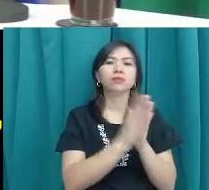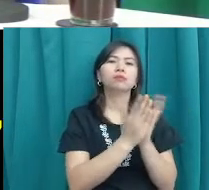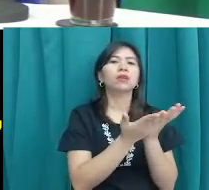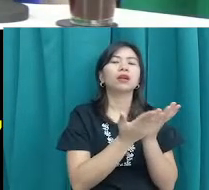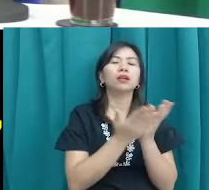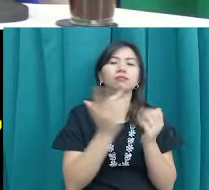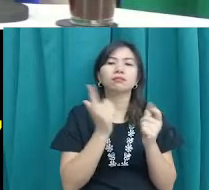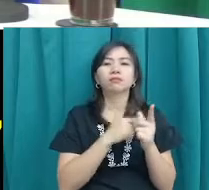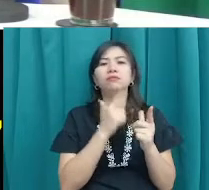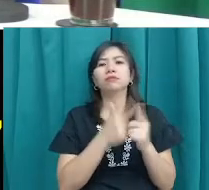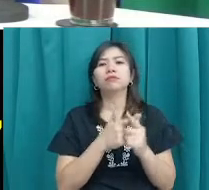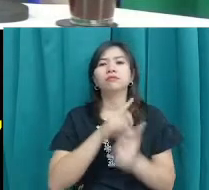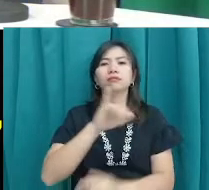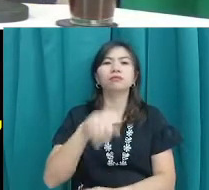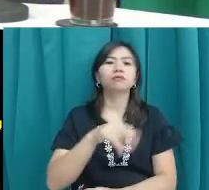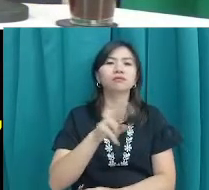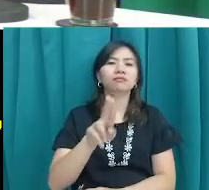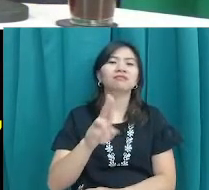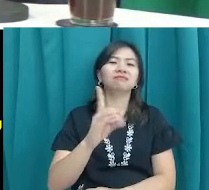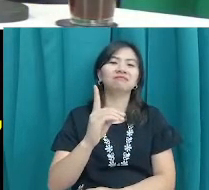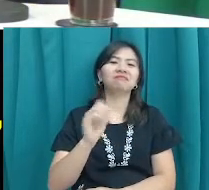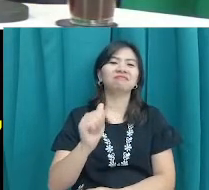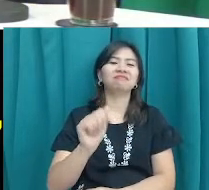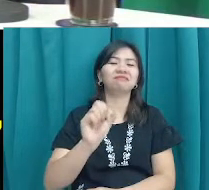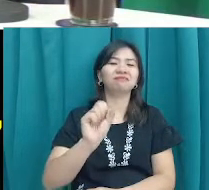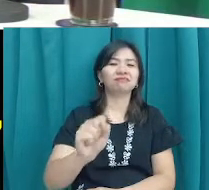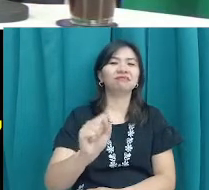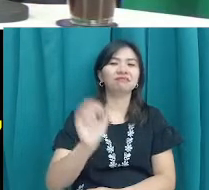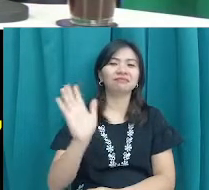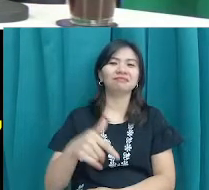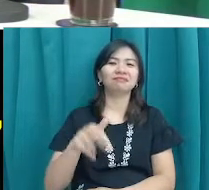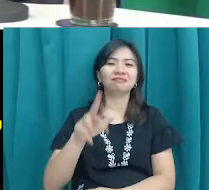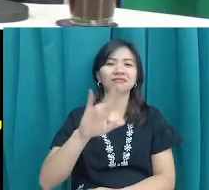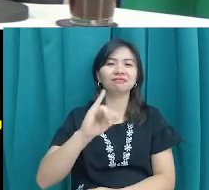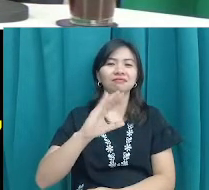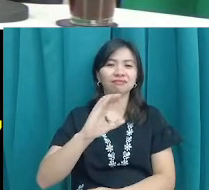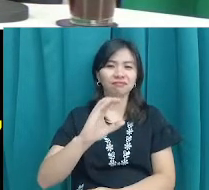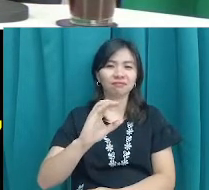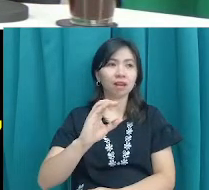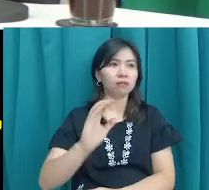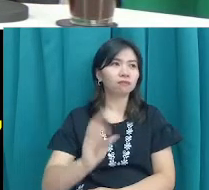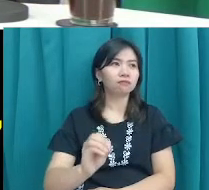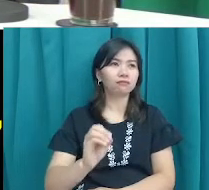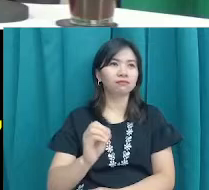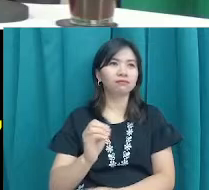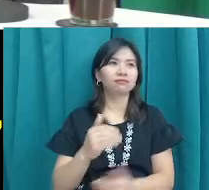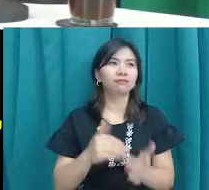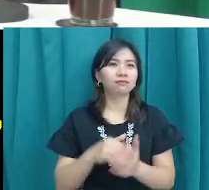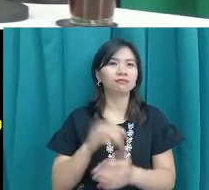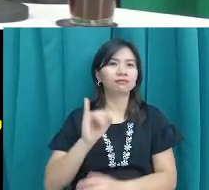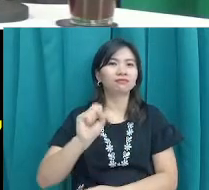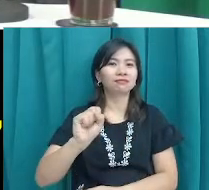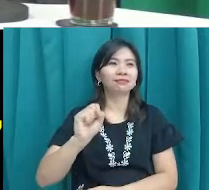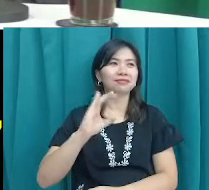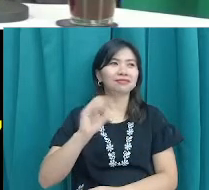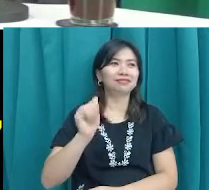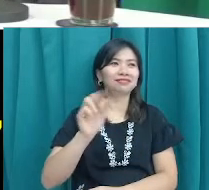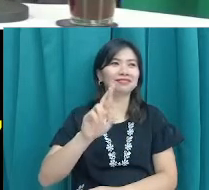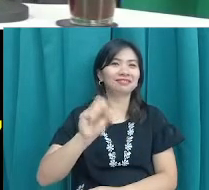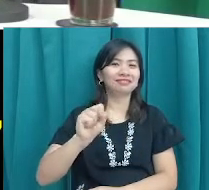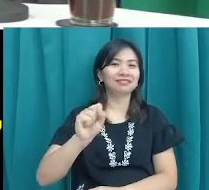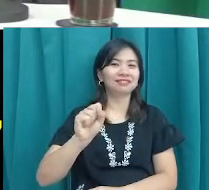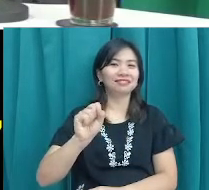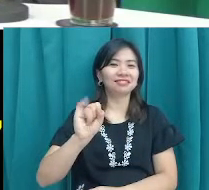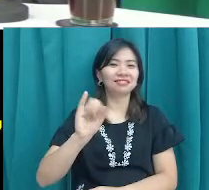Judas! Hindi po Rico. Okay? Then Judas. Judas Iscariot po ito. Then Judas,